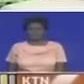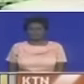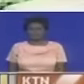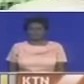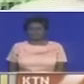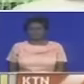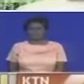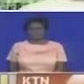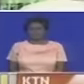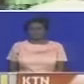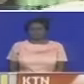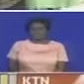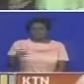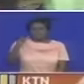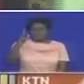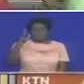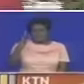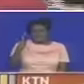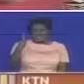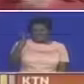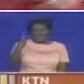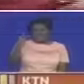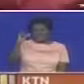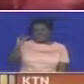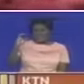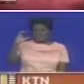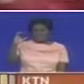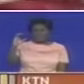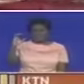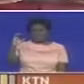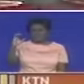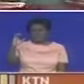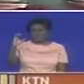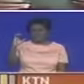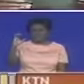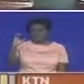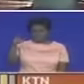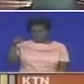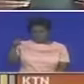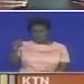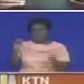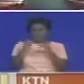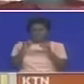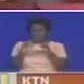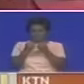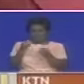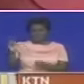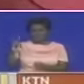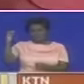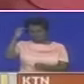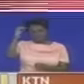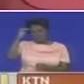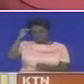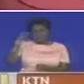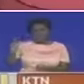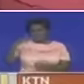Katika ukumbi wa taasisi ya uundaji wa mtaala Kenya Institute of Curriculum Development KICD, waziri wa elimu, sayansi na teknolojia Profesa